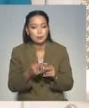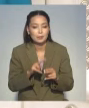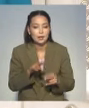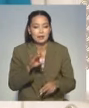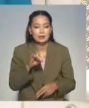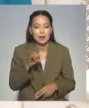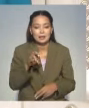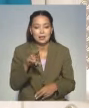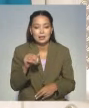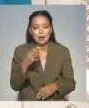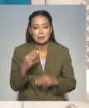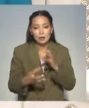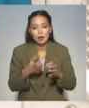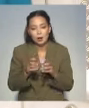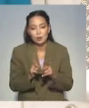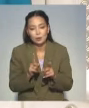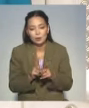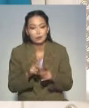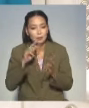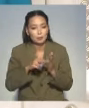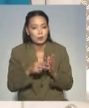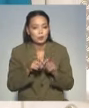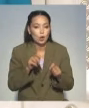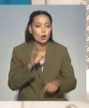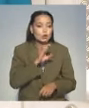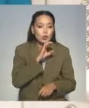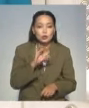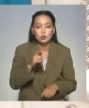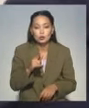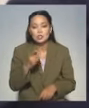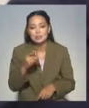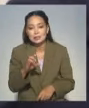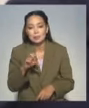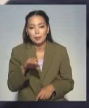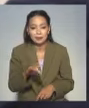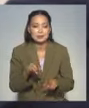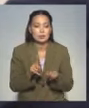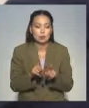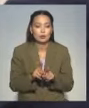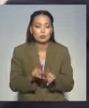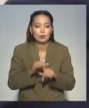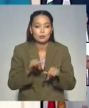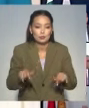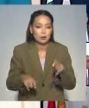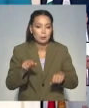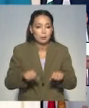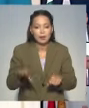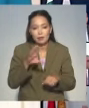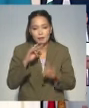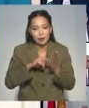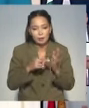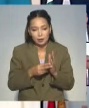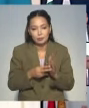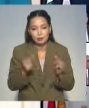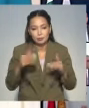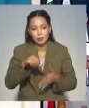бағдарын жүзеге асыруға бірлесе күш салу арқылы біз солтүстік, оңтүстік және шығыс-батыс дәліздерінің мүмкіндігін ашудың барлық алғышартын